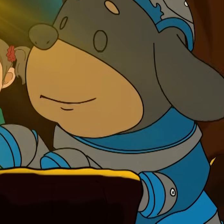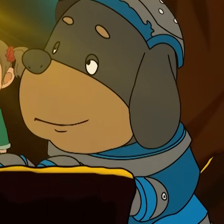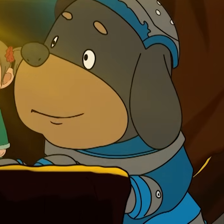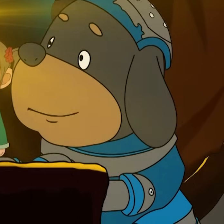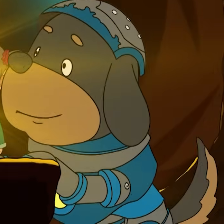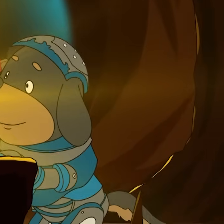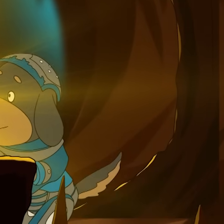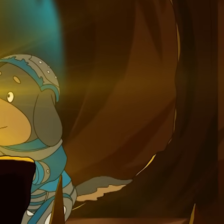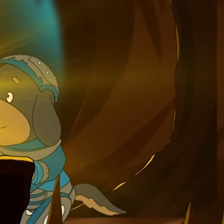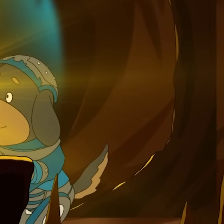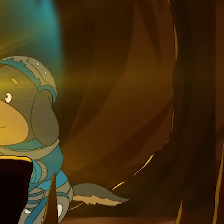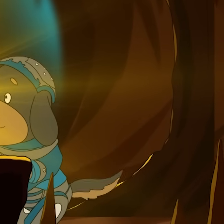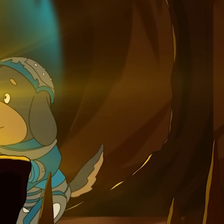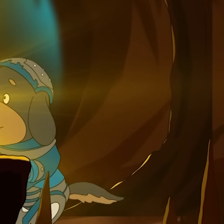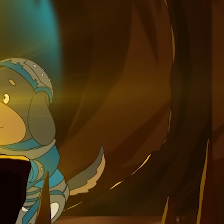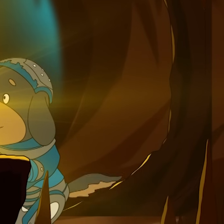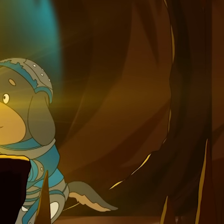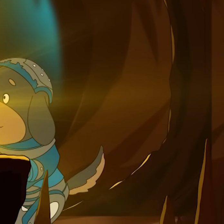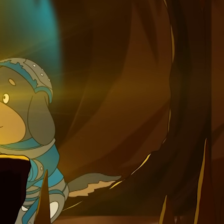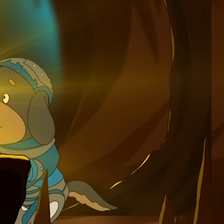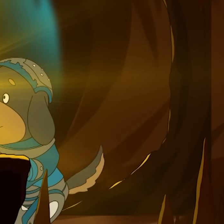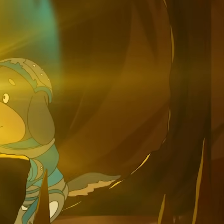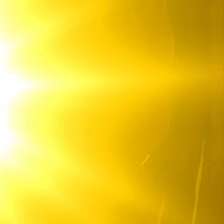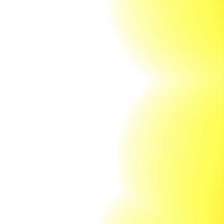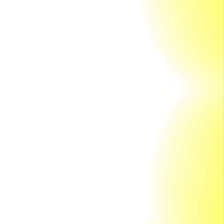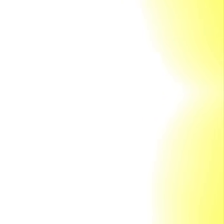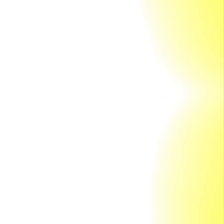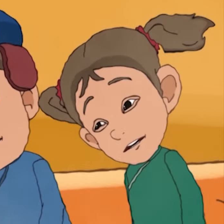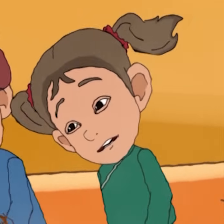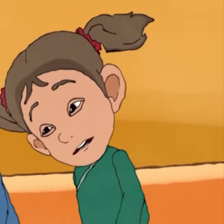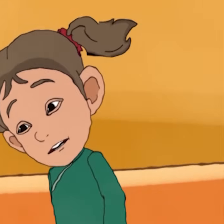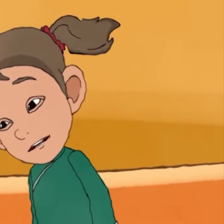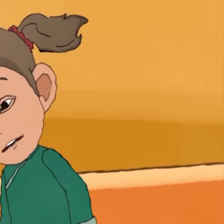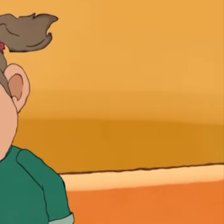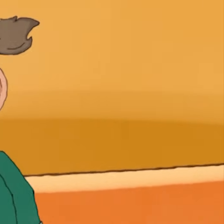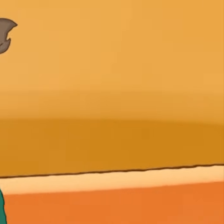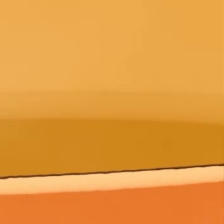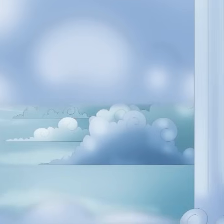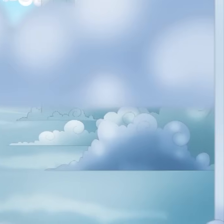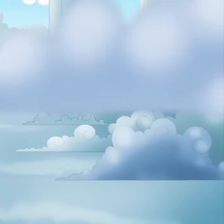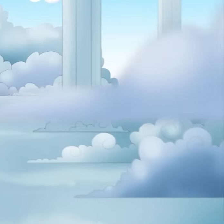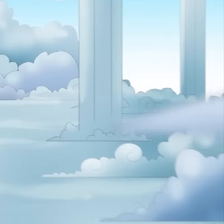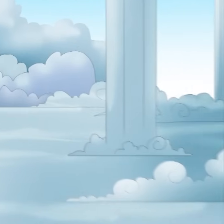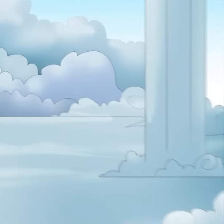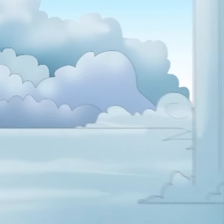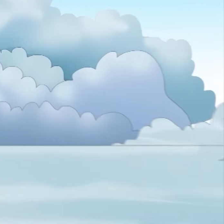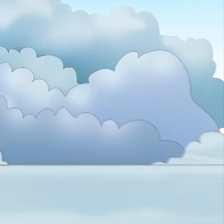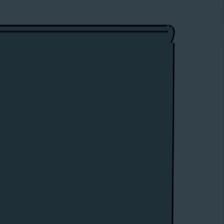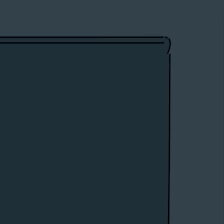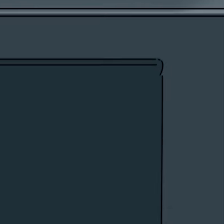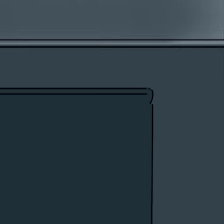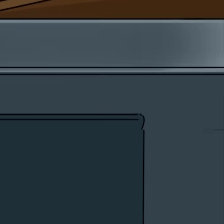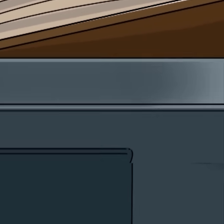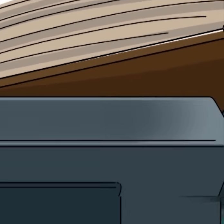сүүлбэр хүчтэй бүгдүүд хайж одно Бид адал явдлын ертөнцөөр